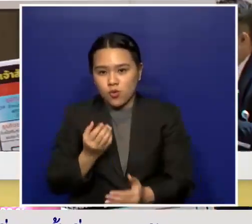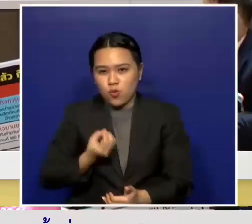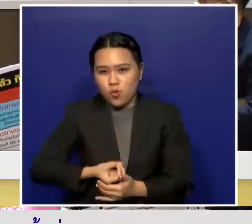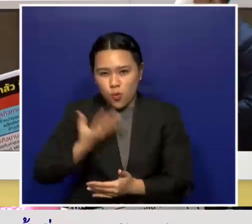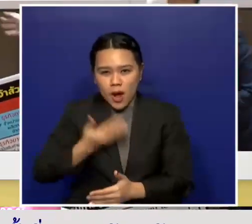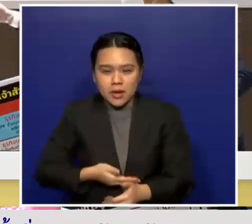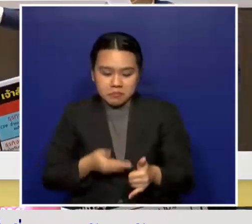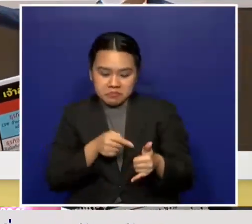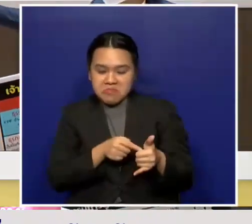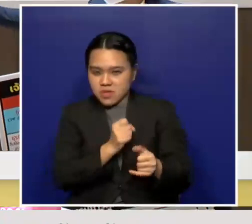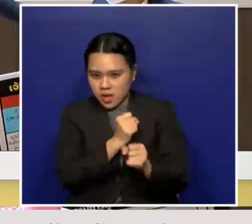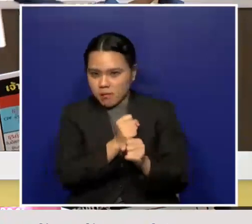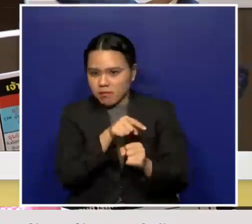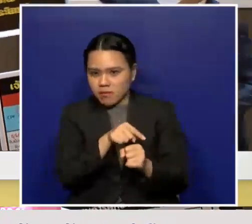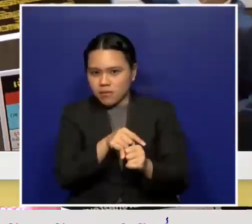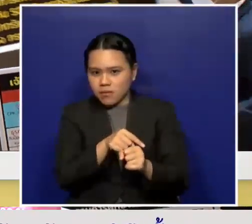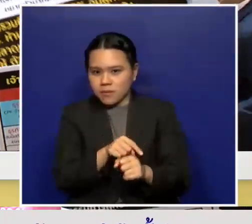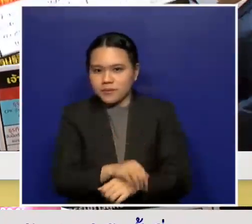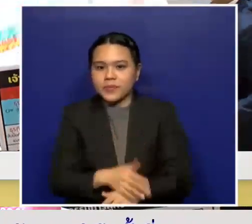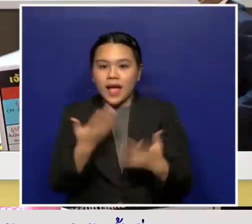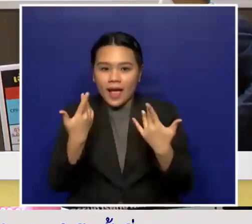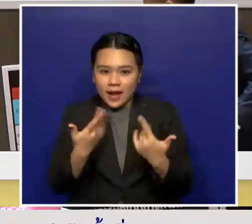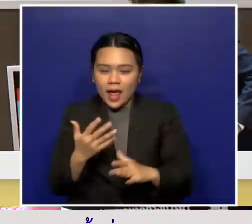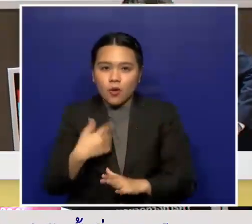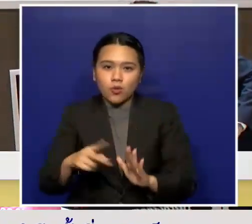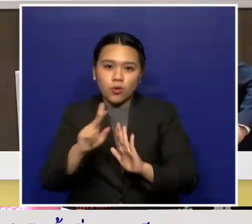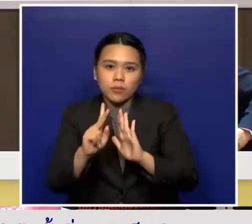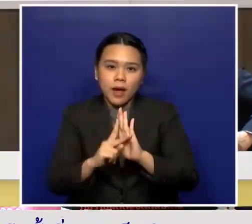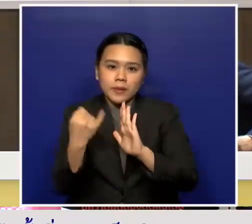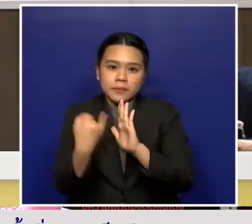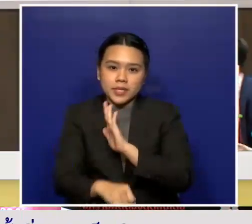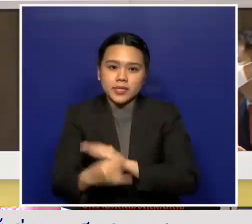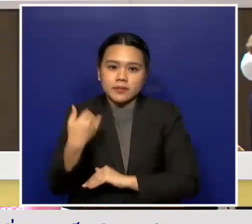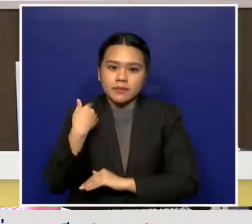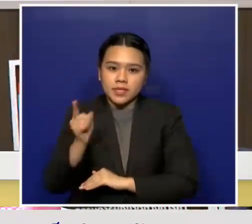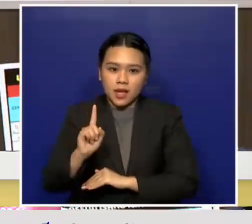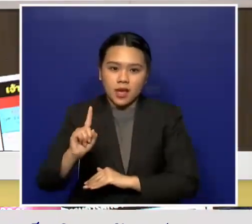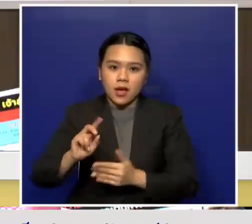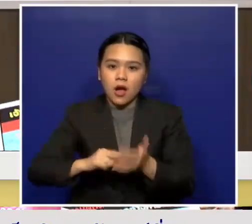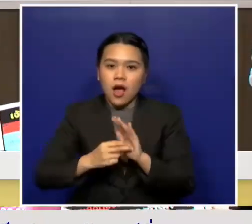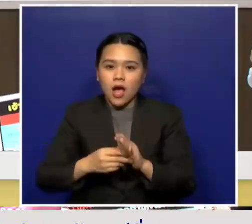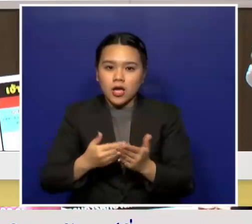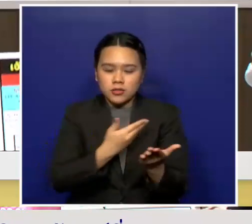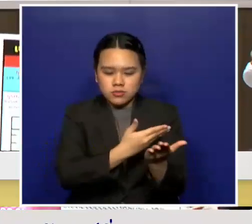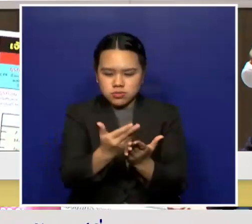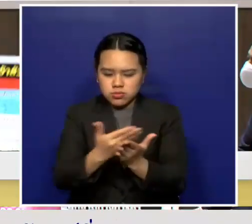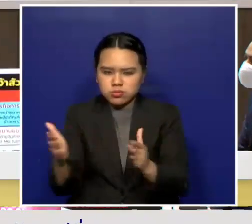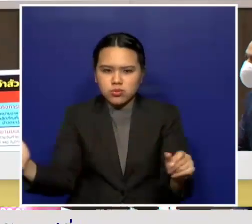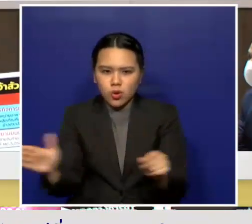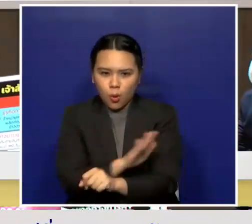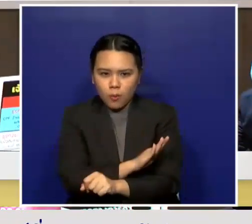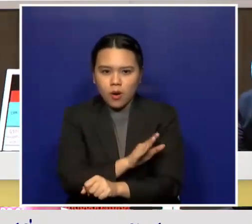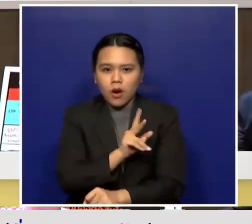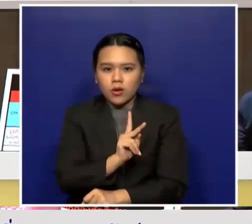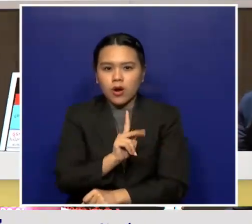งและมันมีระเบียบที่ผิดกฎหมายก็คือว่าการที่จะไปผูกขาดอย่างเงี้ยก.ล.ต.เนี่ยหรือว่าในเรื่องของตล